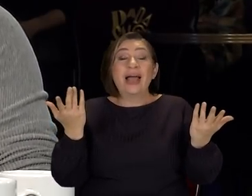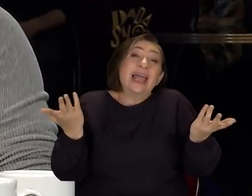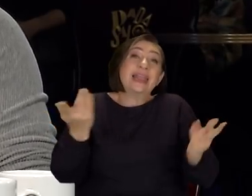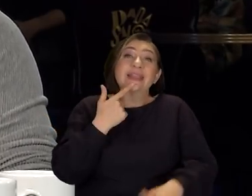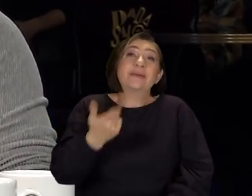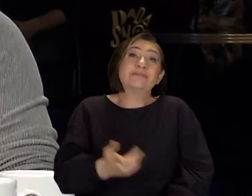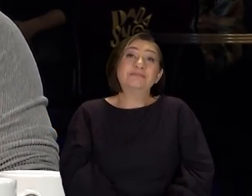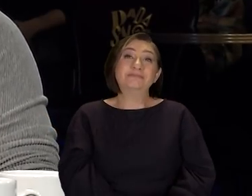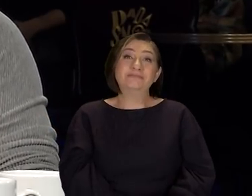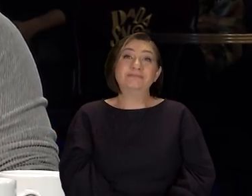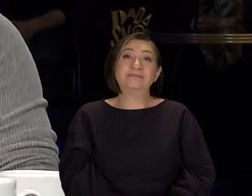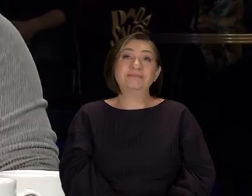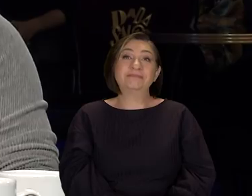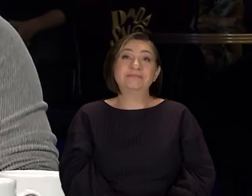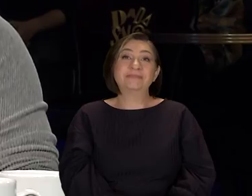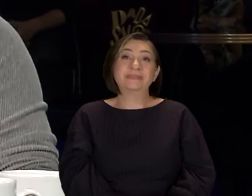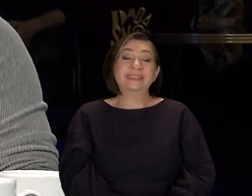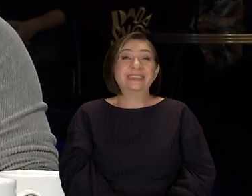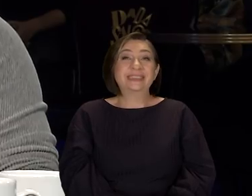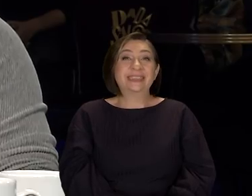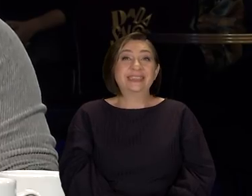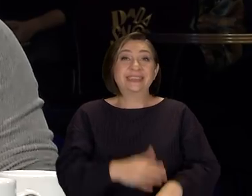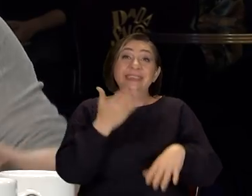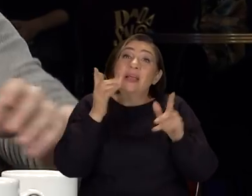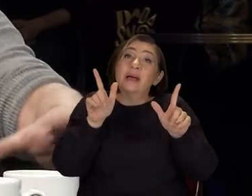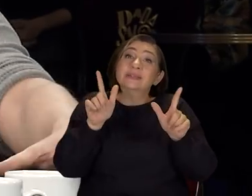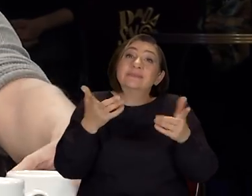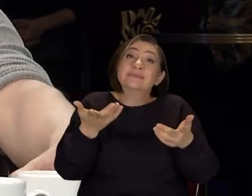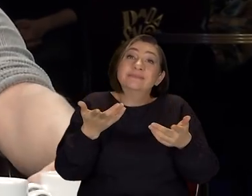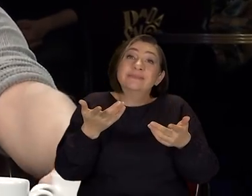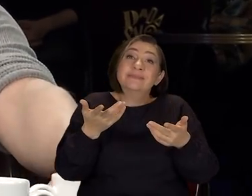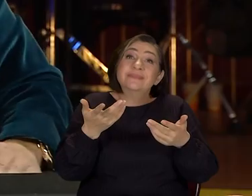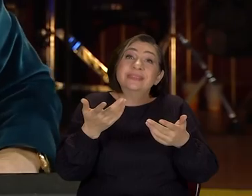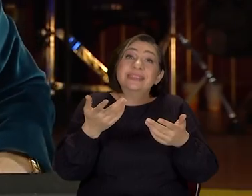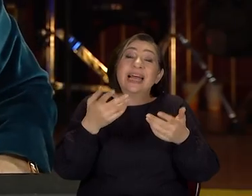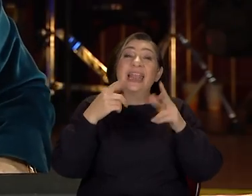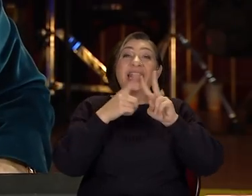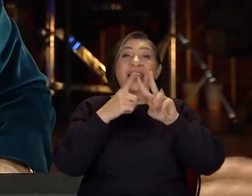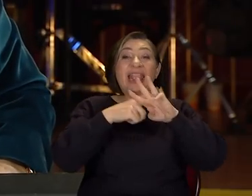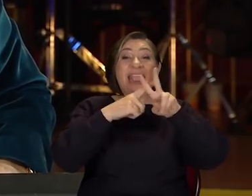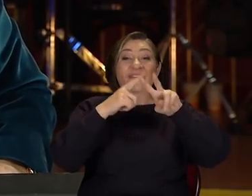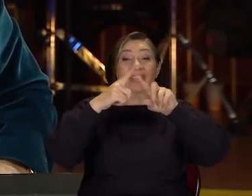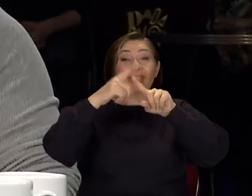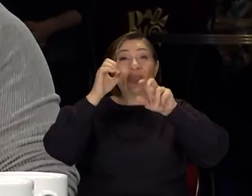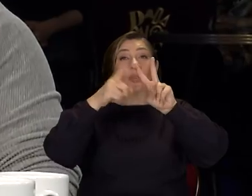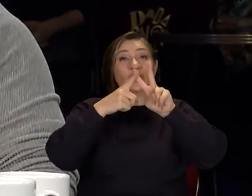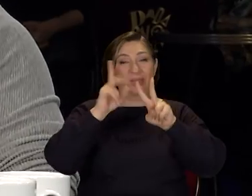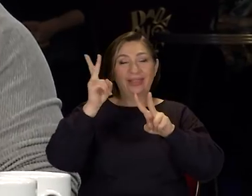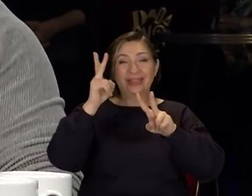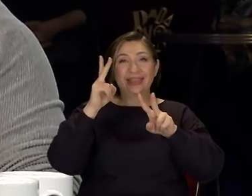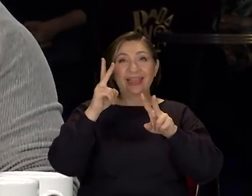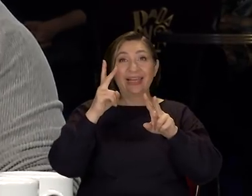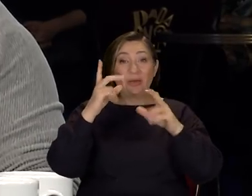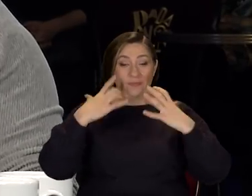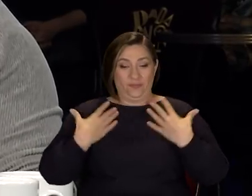ne diyeyim abi, sonuçta... Ne yapacaksın, lazım. Yani, Newton'un bile vücudu var, resimlerde görüyorum adam yer çekimini bulmuş yani. Evet,